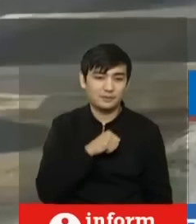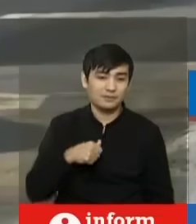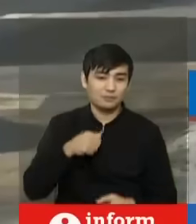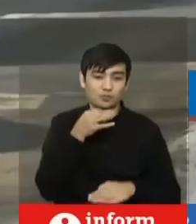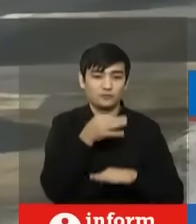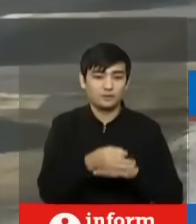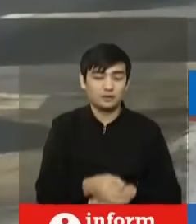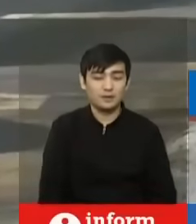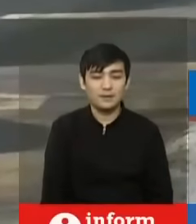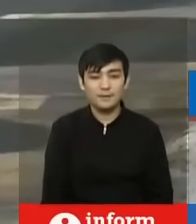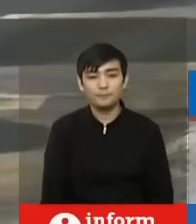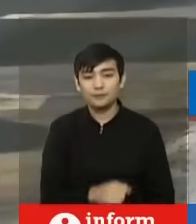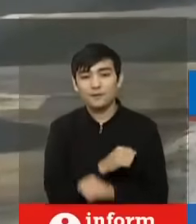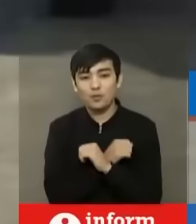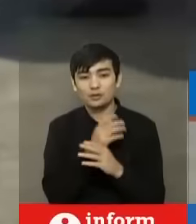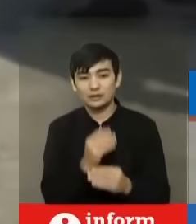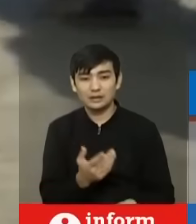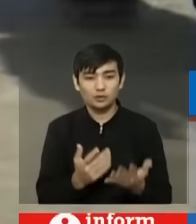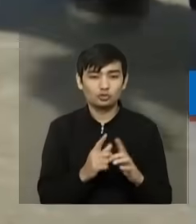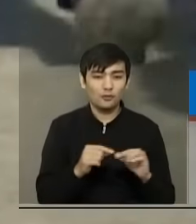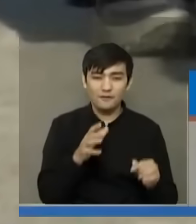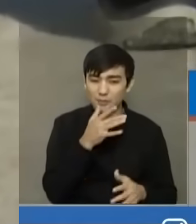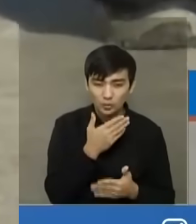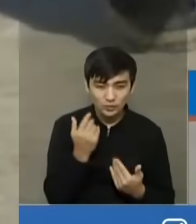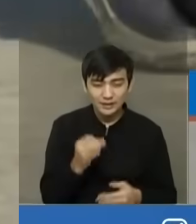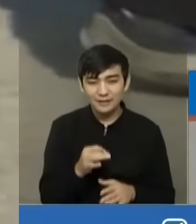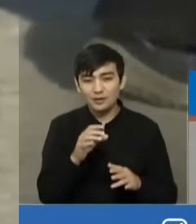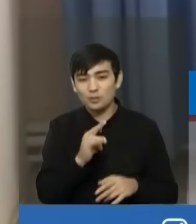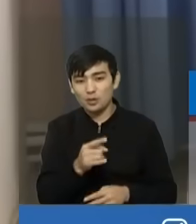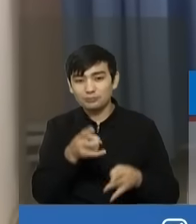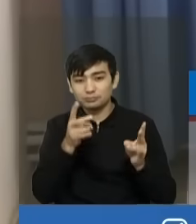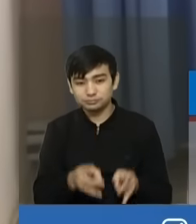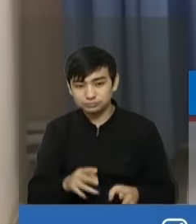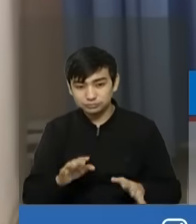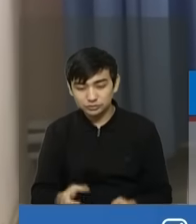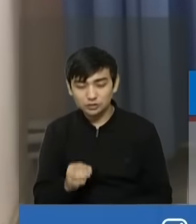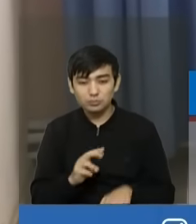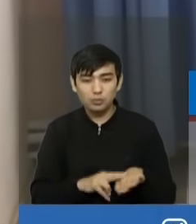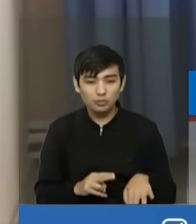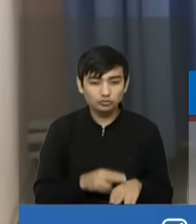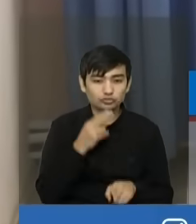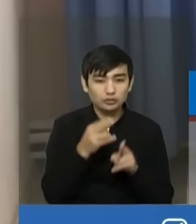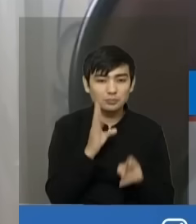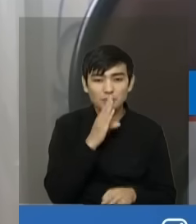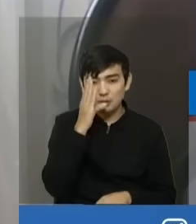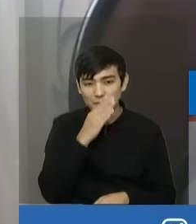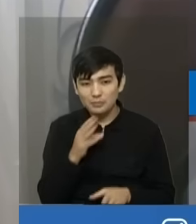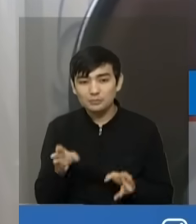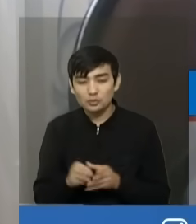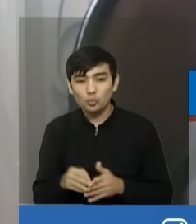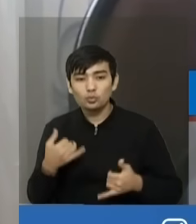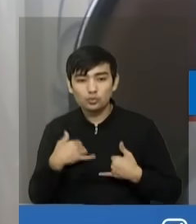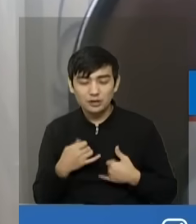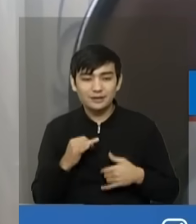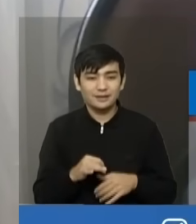жауапты. Алайда демалыс күндері не мектептен тыс уақытта оқушы оқыс жағдайға тап болса, полиция бөлімшесіне ата-анамен бірге сынып жетекшілері